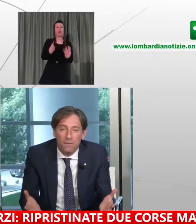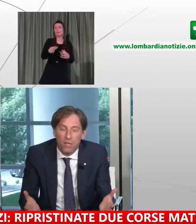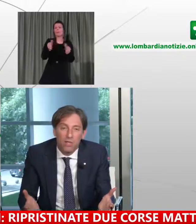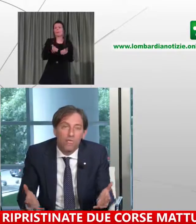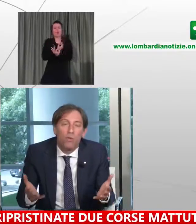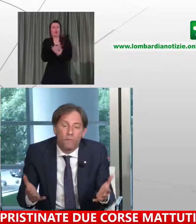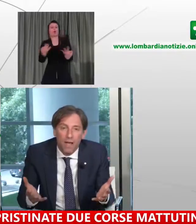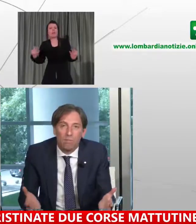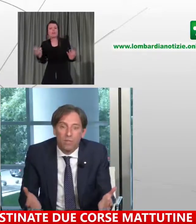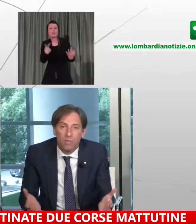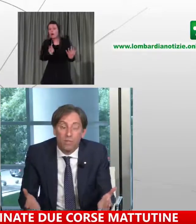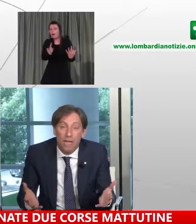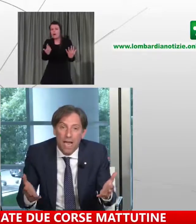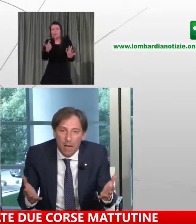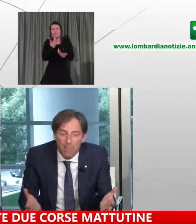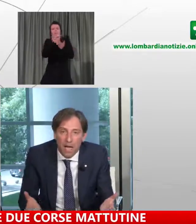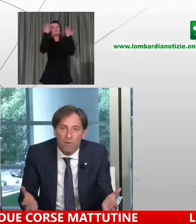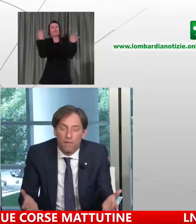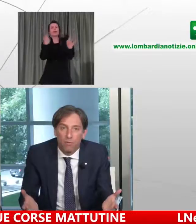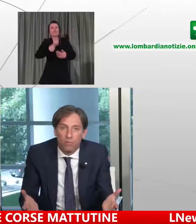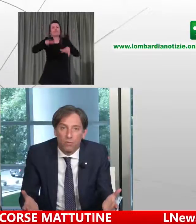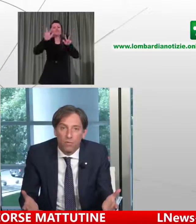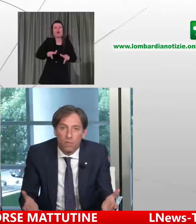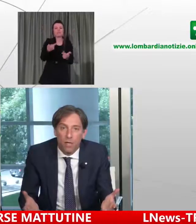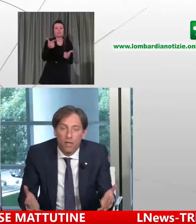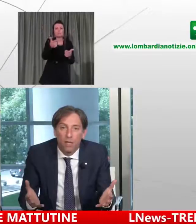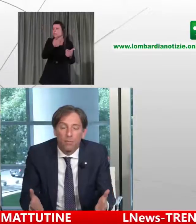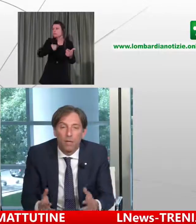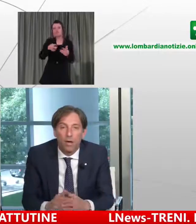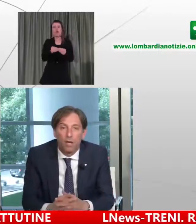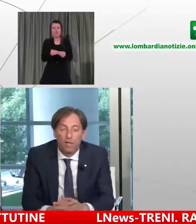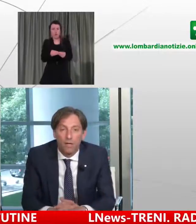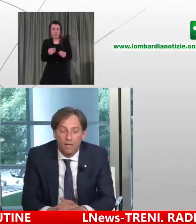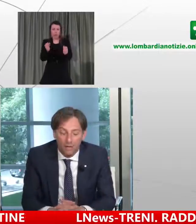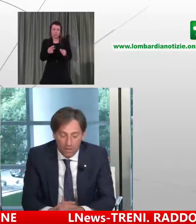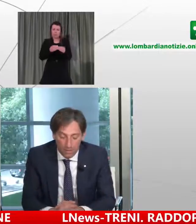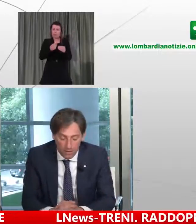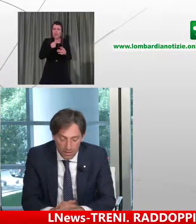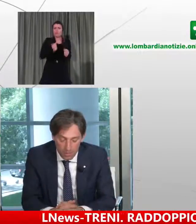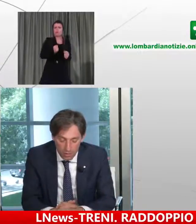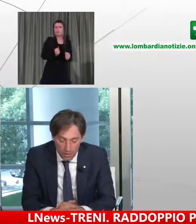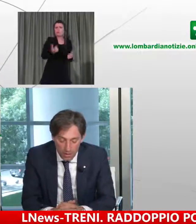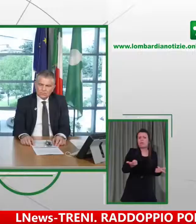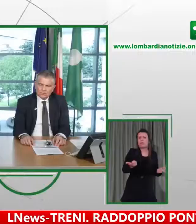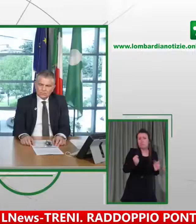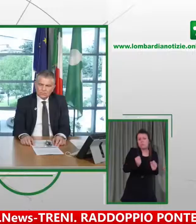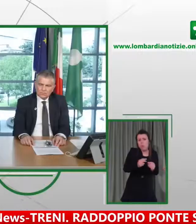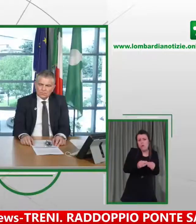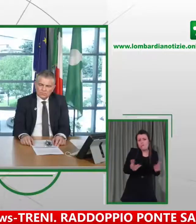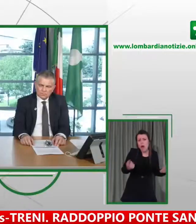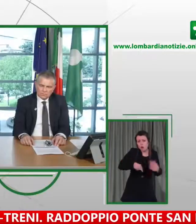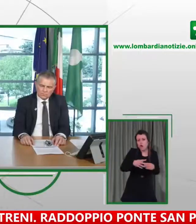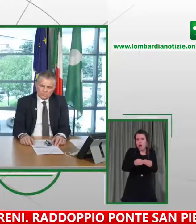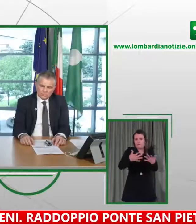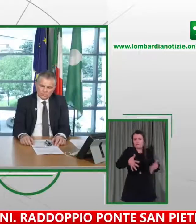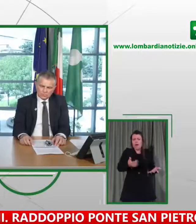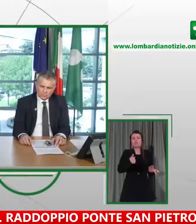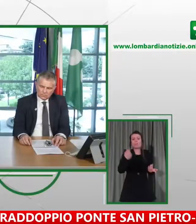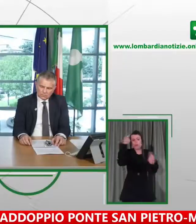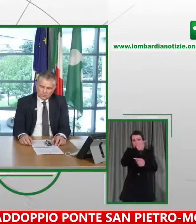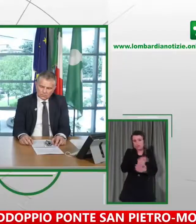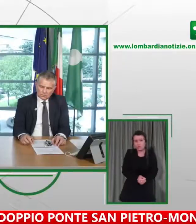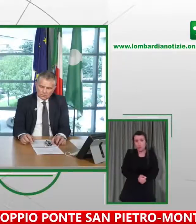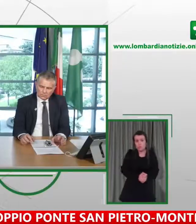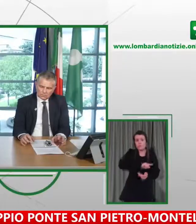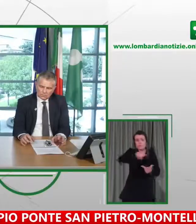veramente difficile. Si può fare il possibile, abbiamo fatto il possibile, però diventa veramente difficile. Ma ancora,